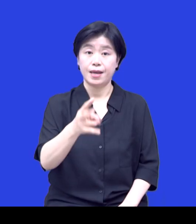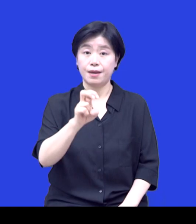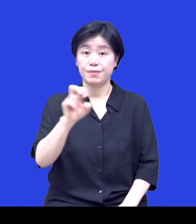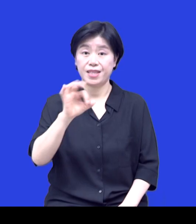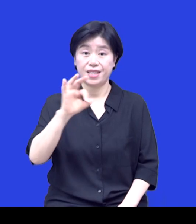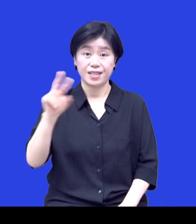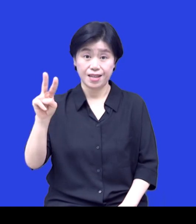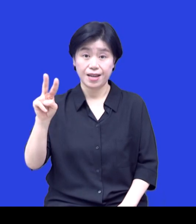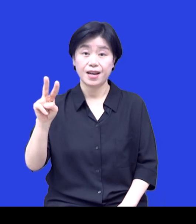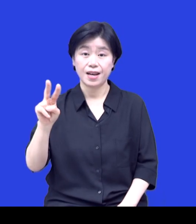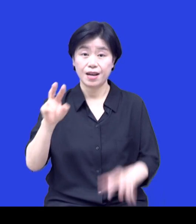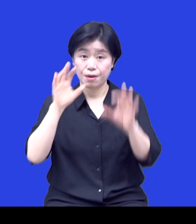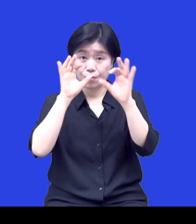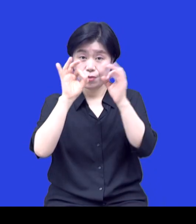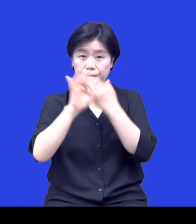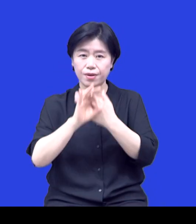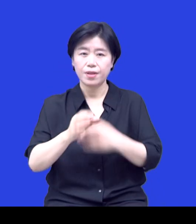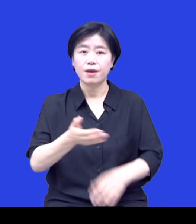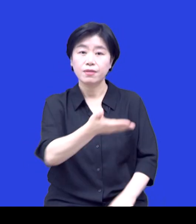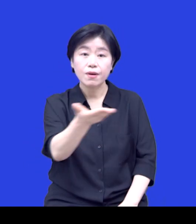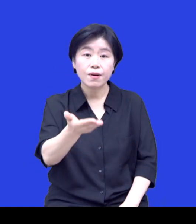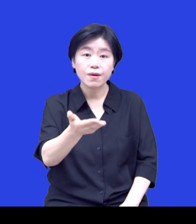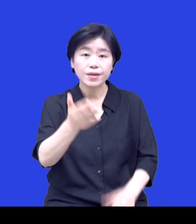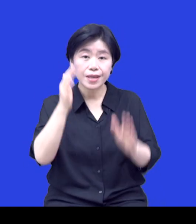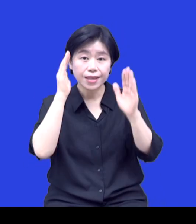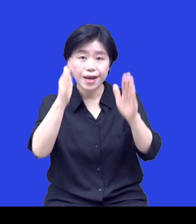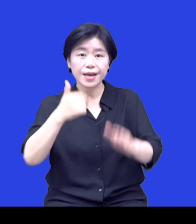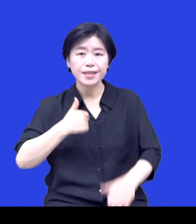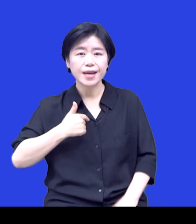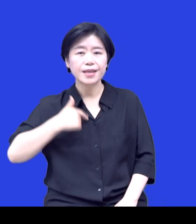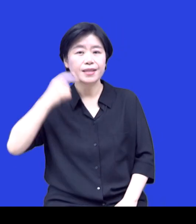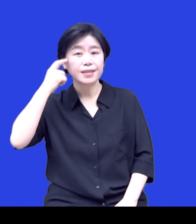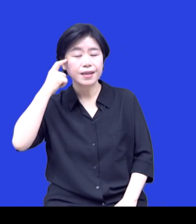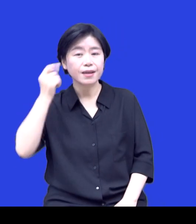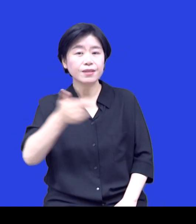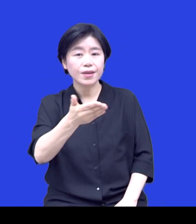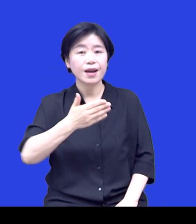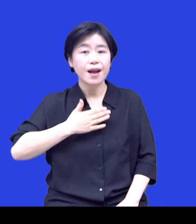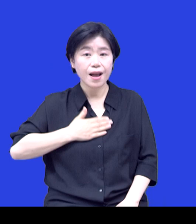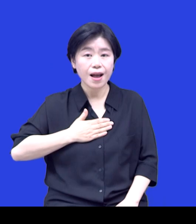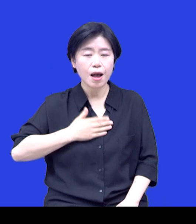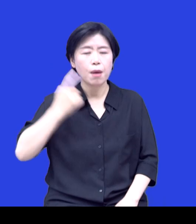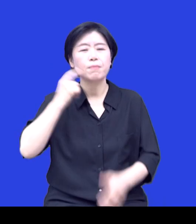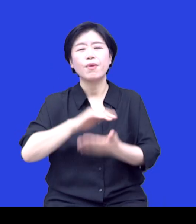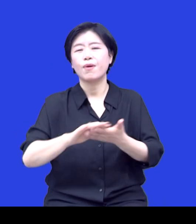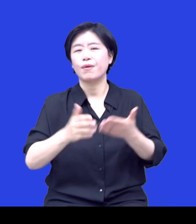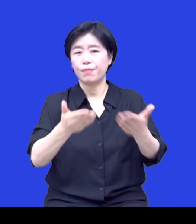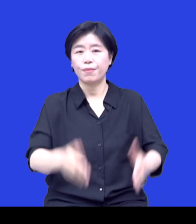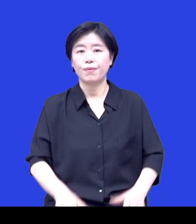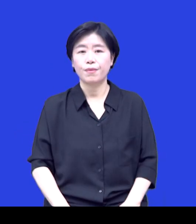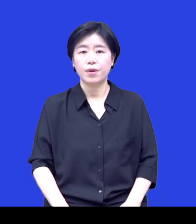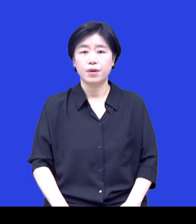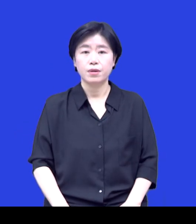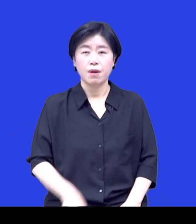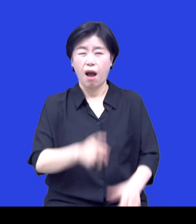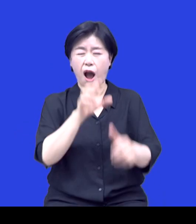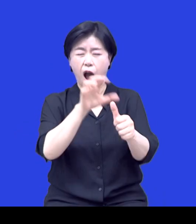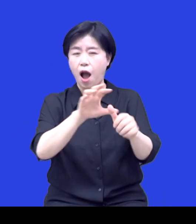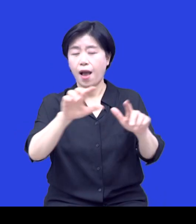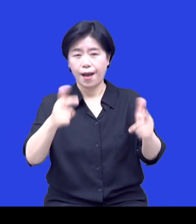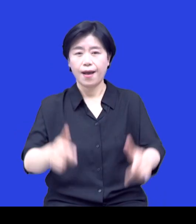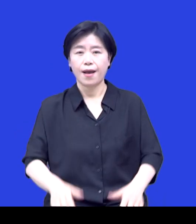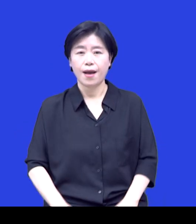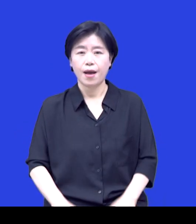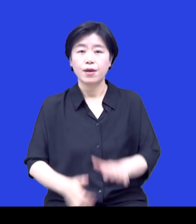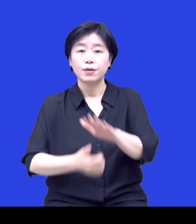말씀처럼 너희를 향한 나의 생각을 내가 하나니 재앙이 아니고 평안이다. 너에게 미래와 소망을 주려 하는